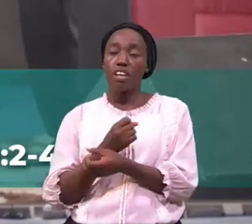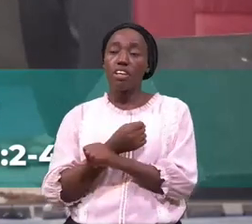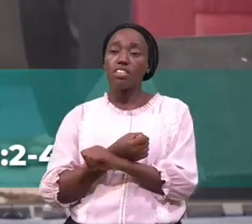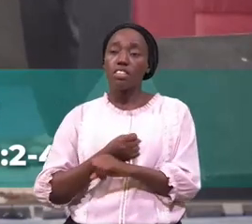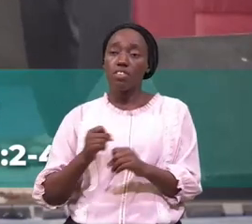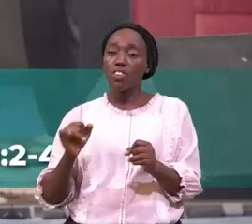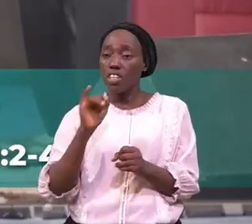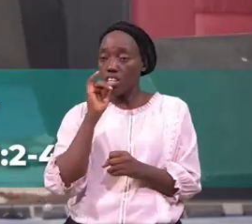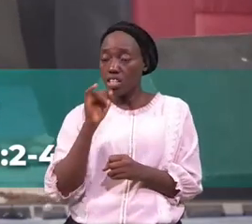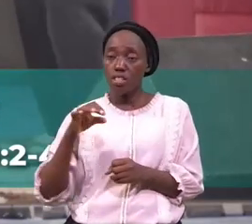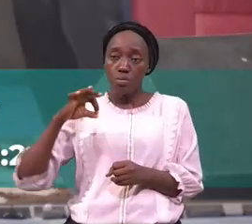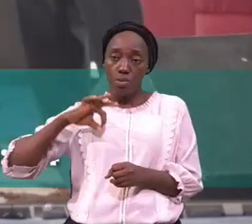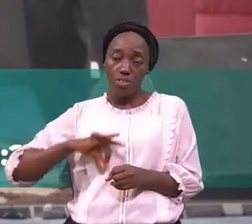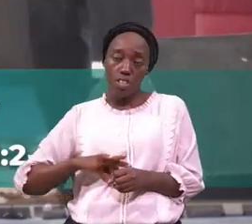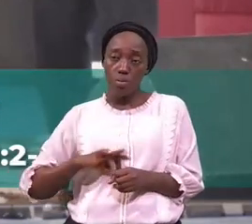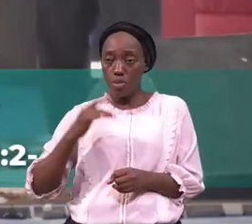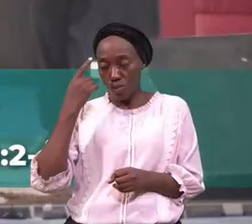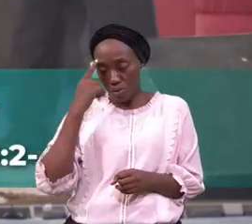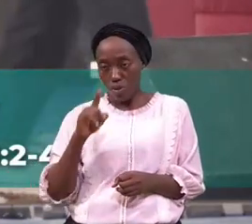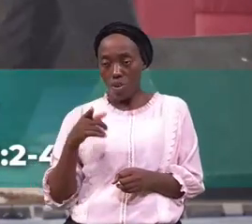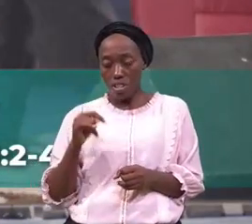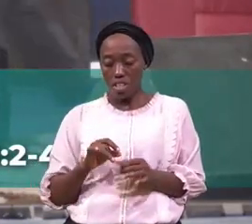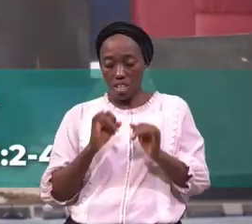Le salut est profitable pour moi.